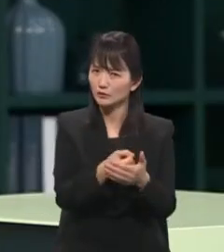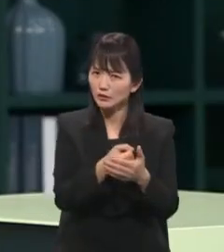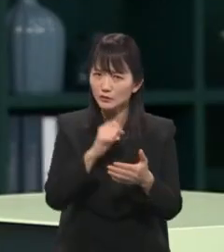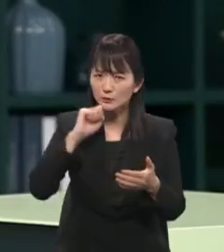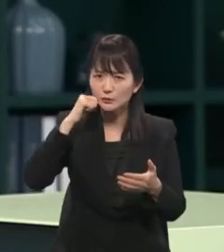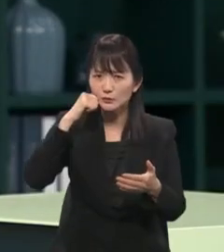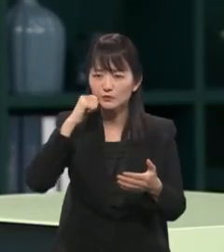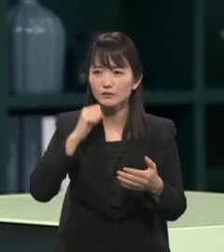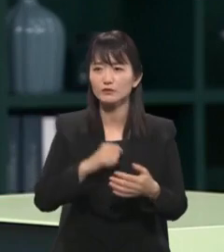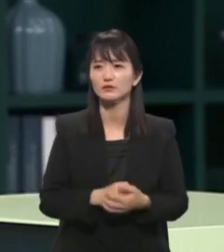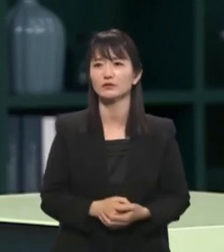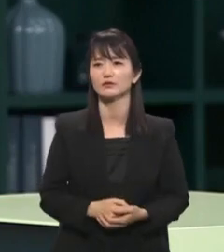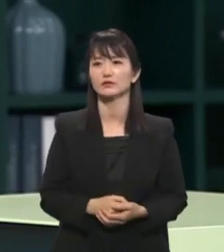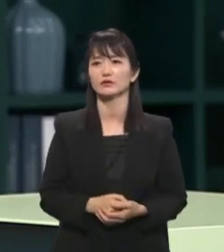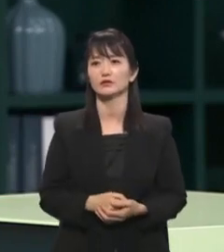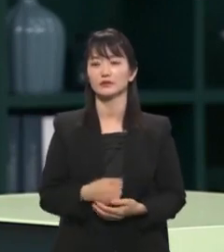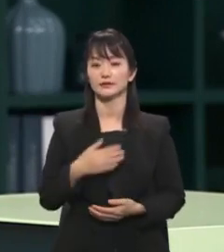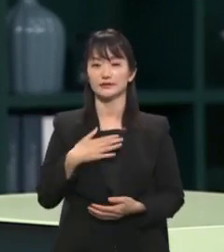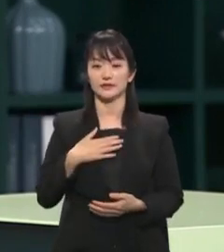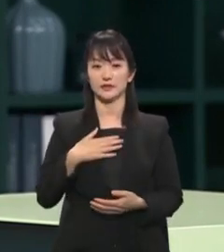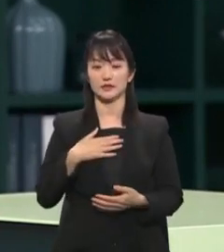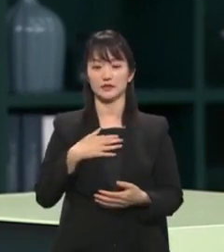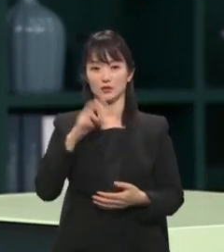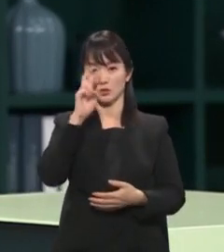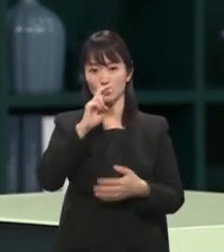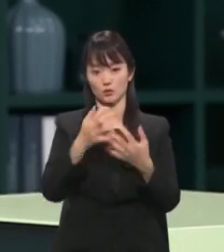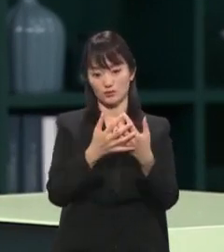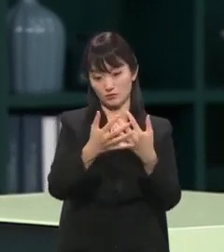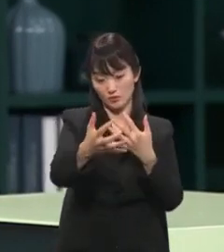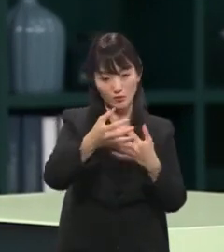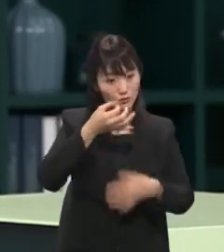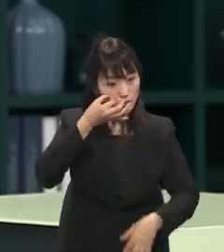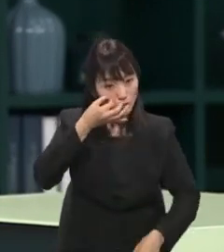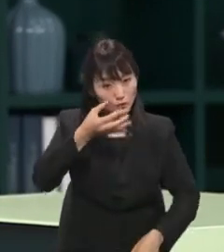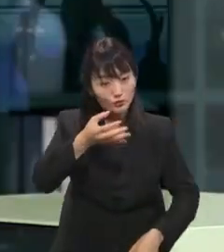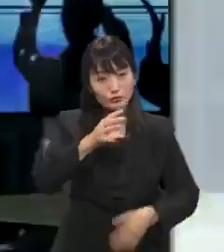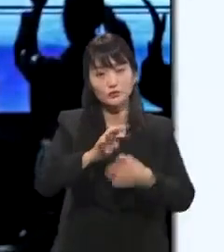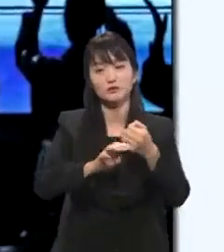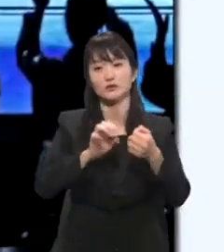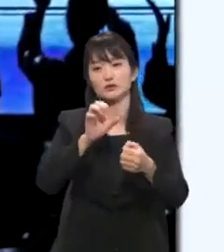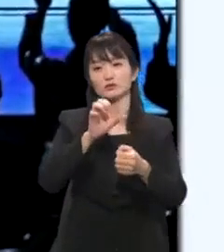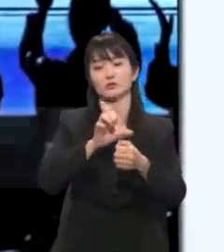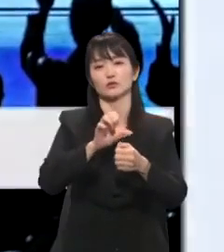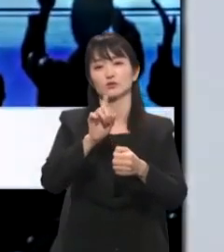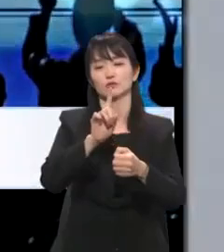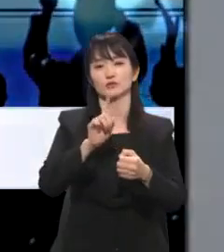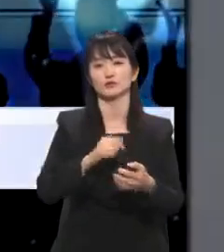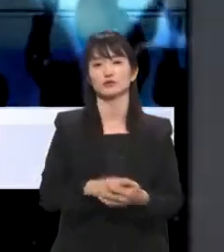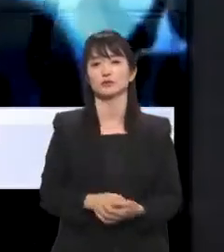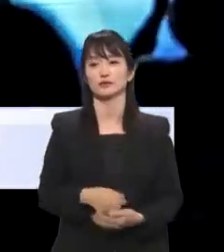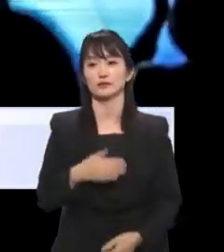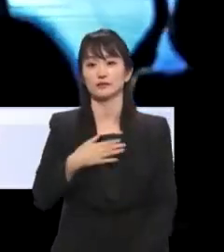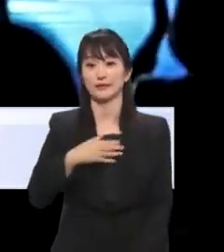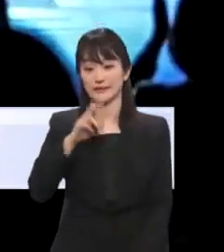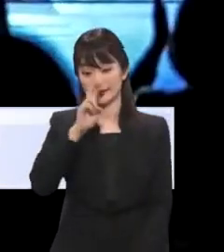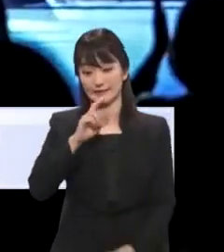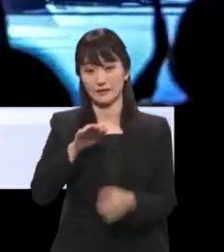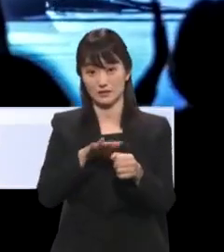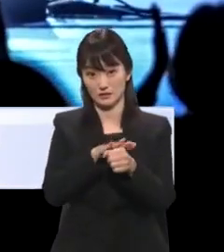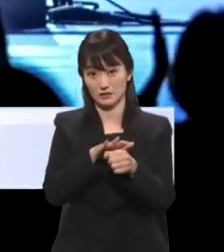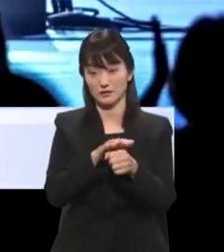예, 제가 이번에 하는 45년 공연은 그 여러분들이 제 음악을 사랑해 주셔서